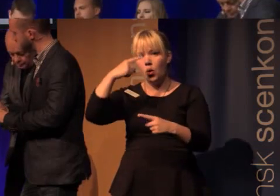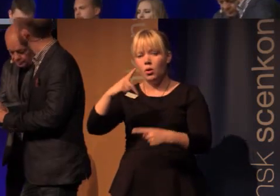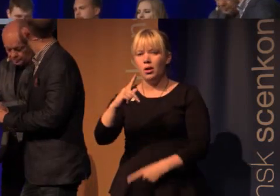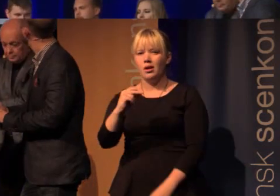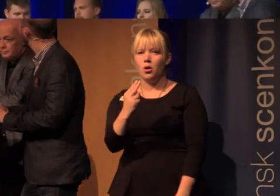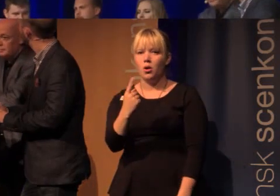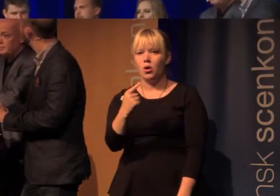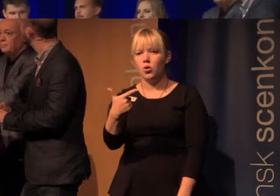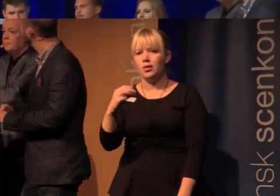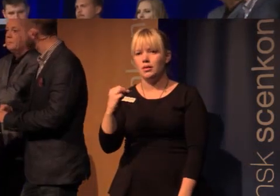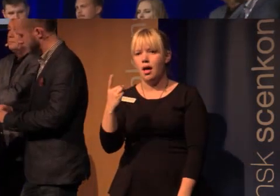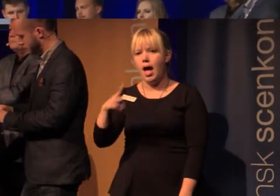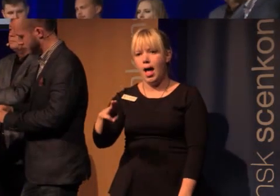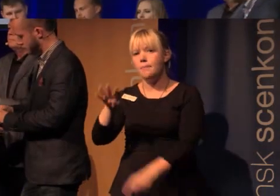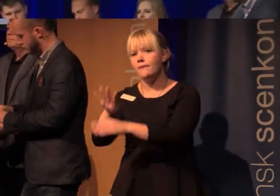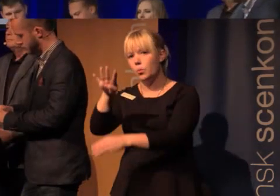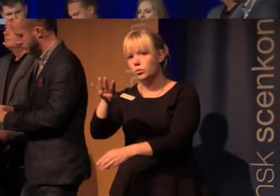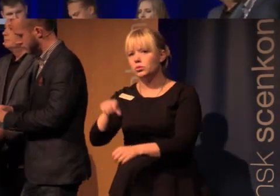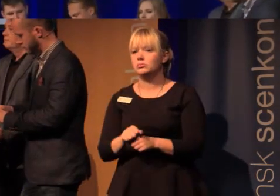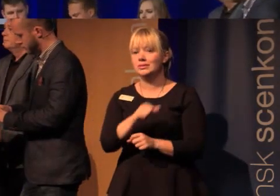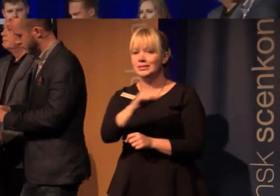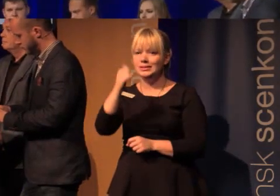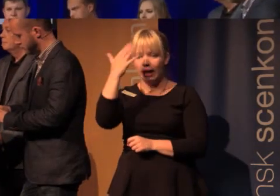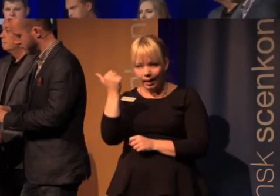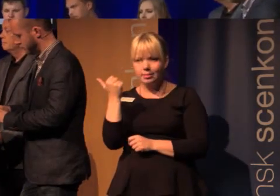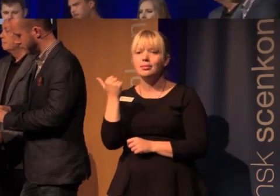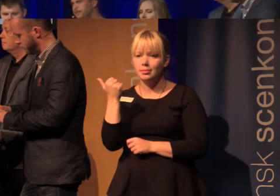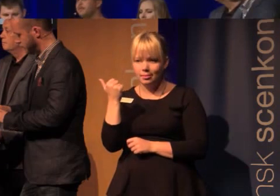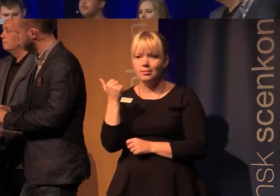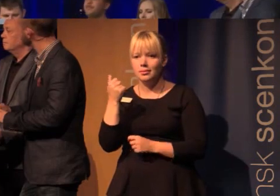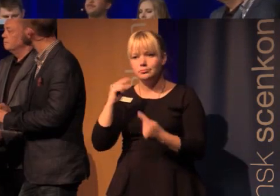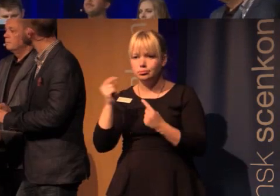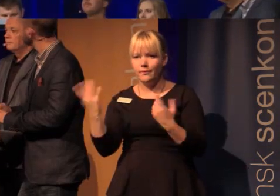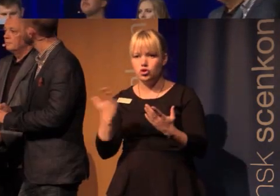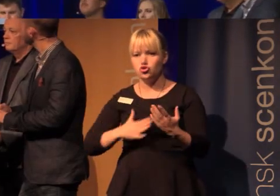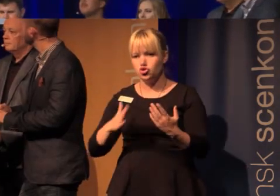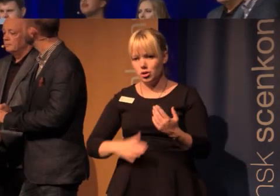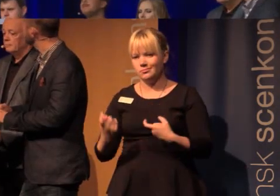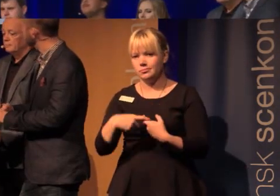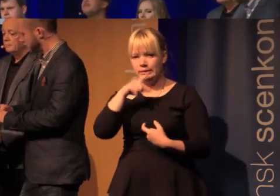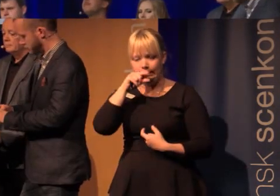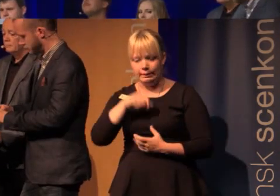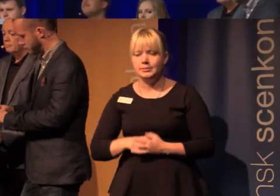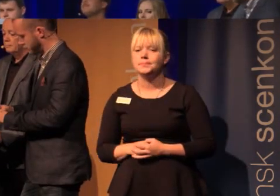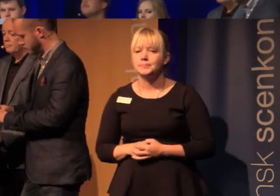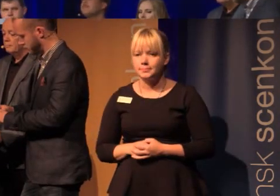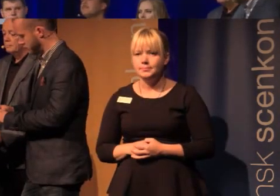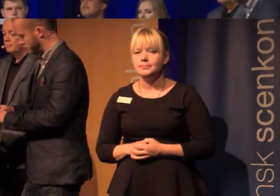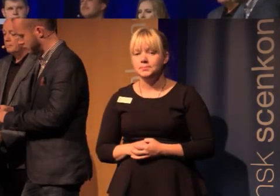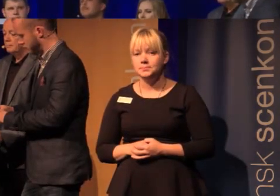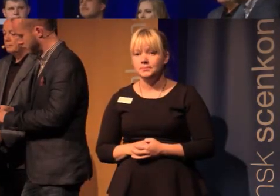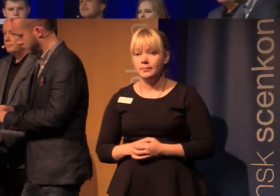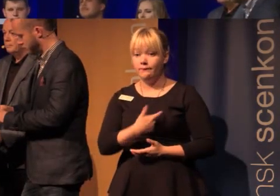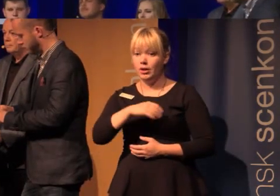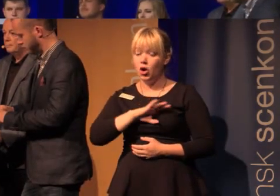kultalm14, och berätta om vad ni tycker om det här. För att göra det möjligt så har vi våra